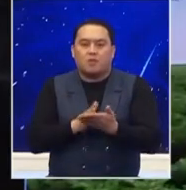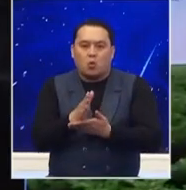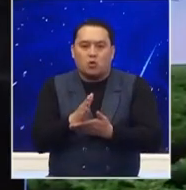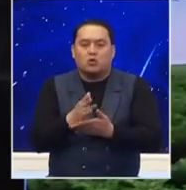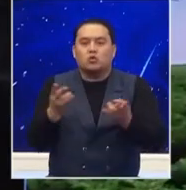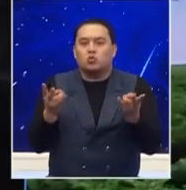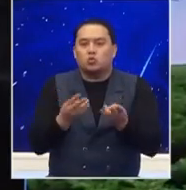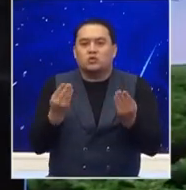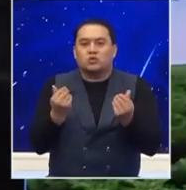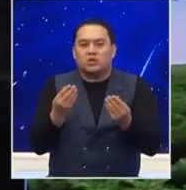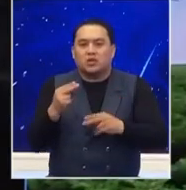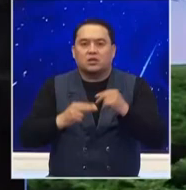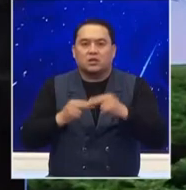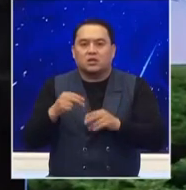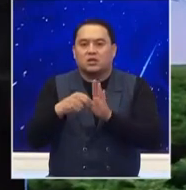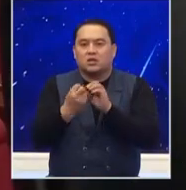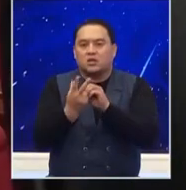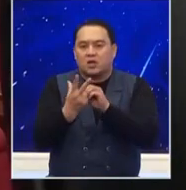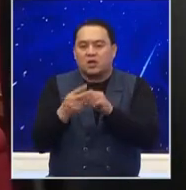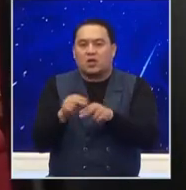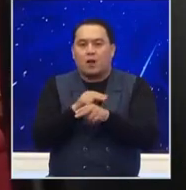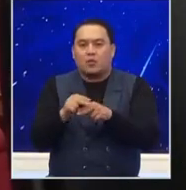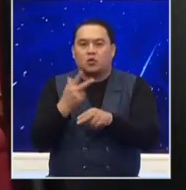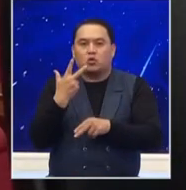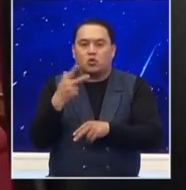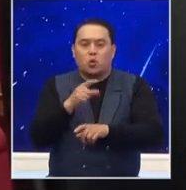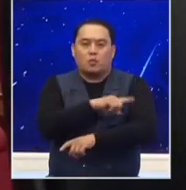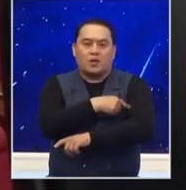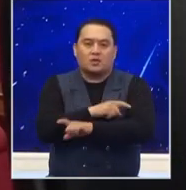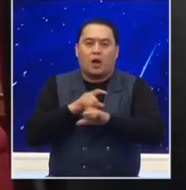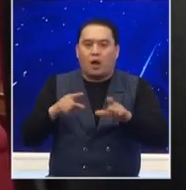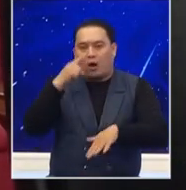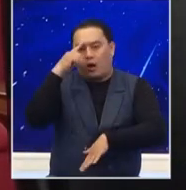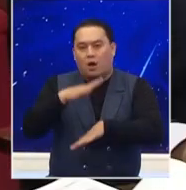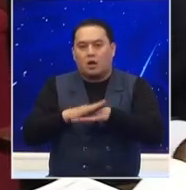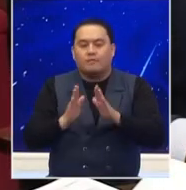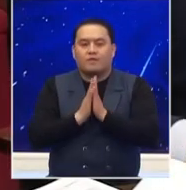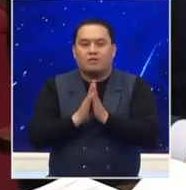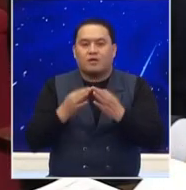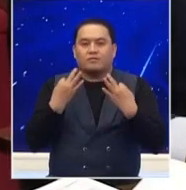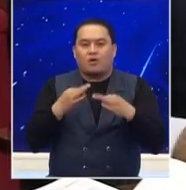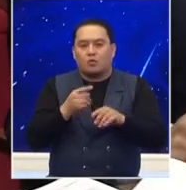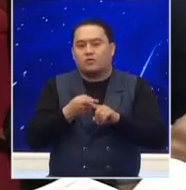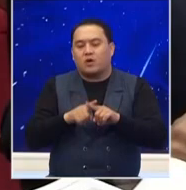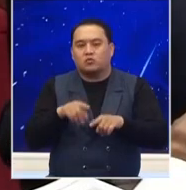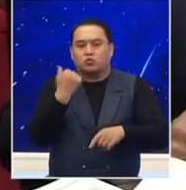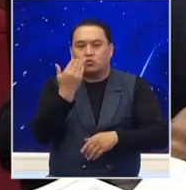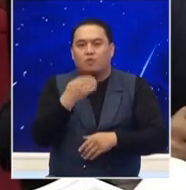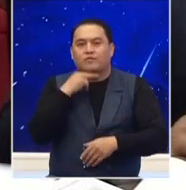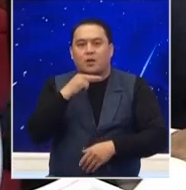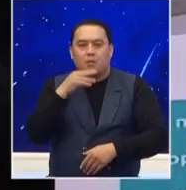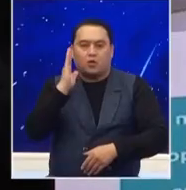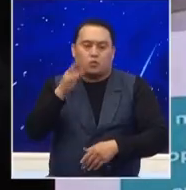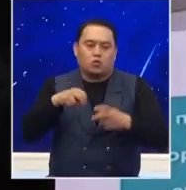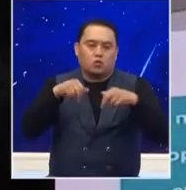Также нужны средства на строительство 13 и капитальный ремонт 3 медобъектов. Просьбу акима района глава ЖТСУ принял во внимание. Все вопросы